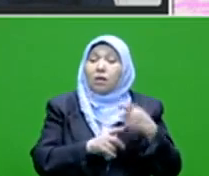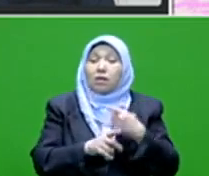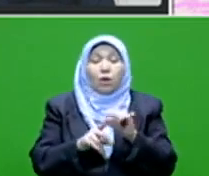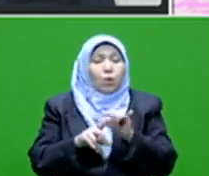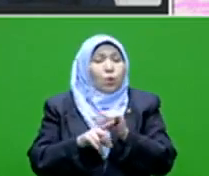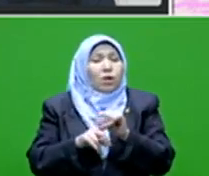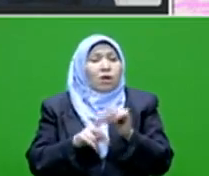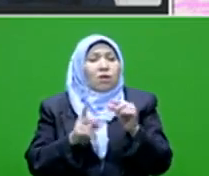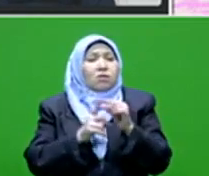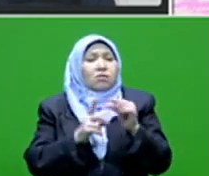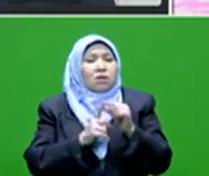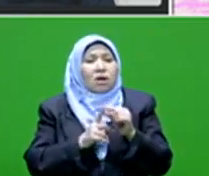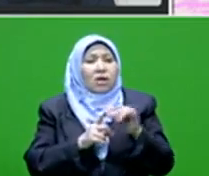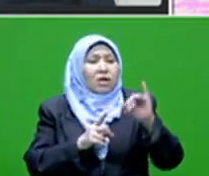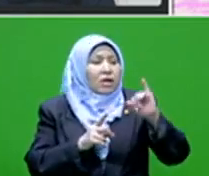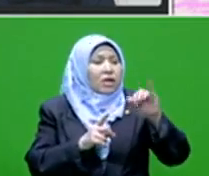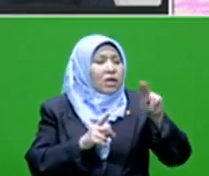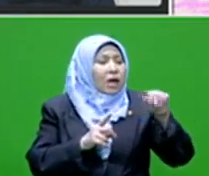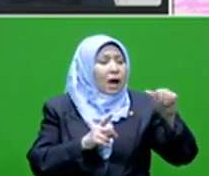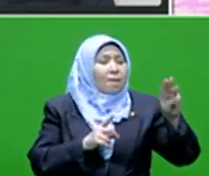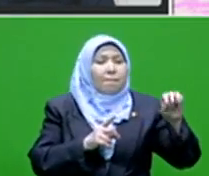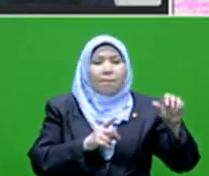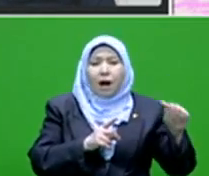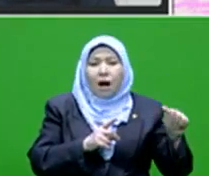istilah, innama ashku